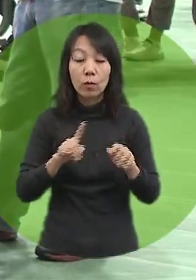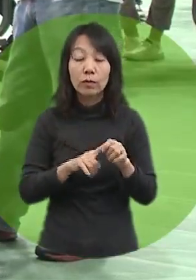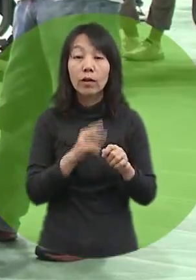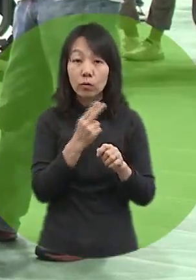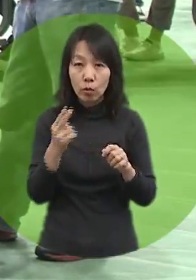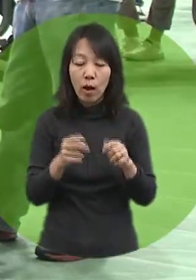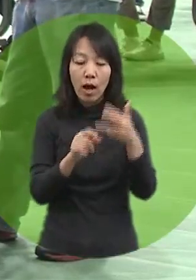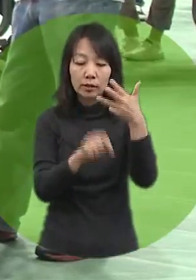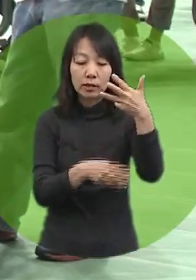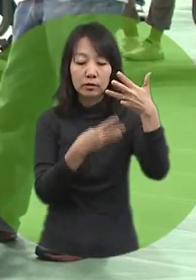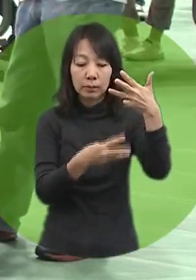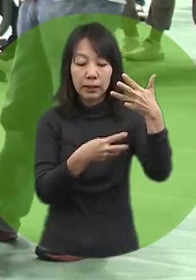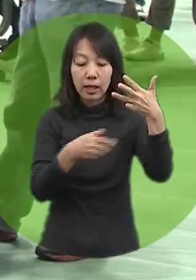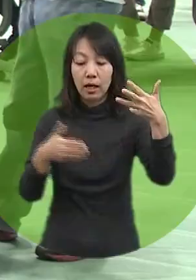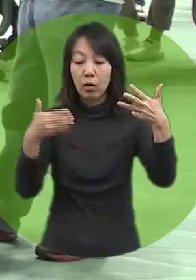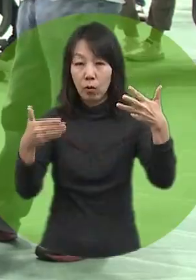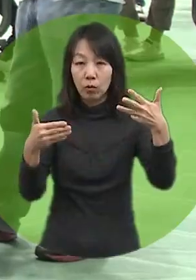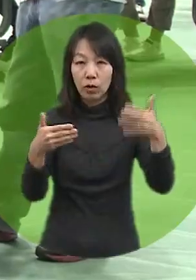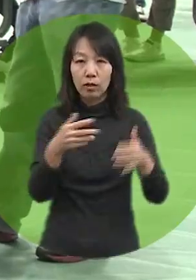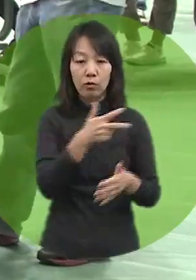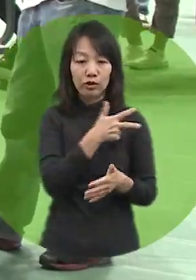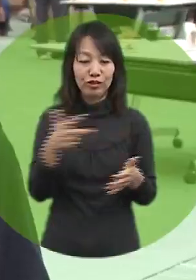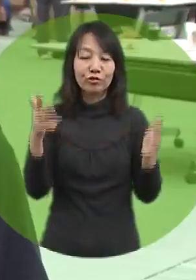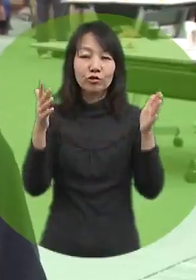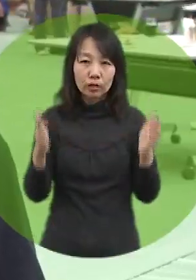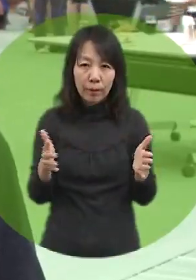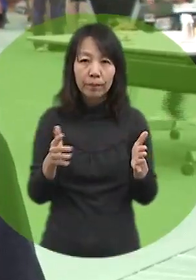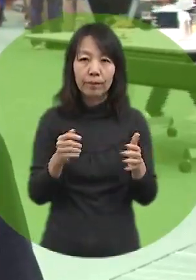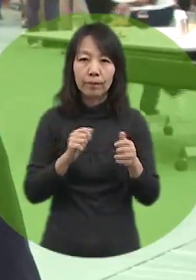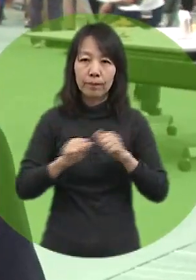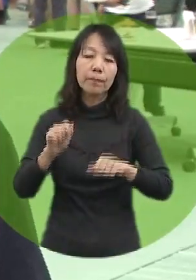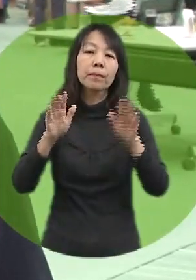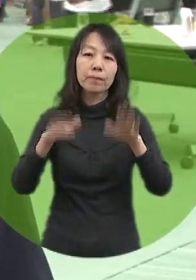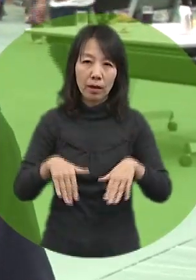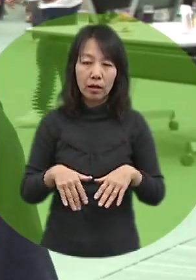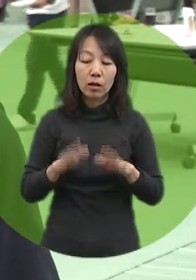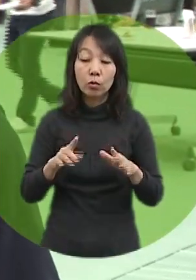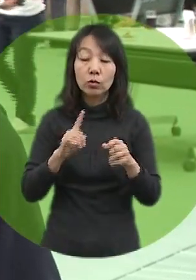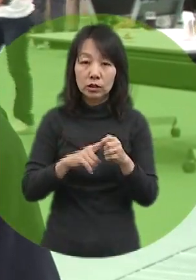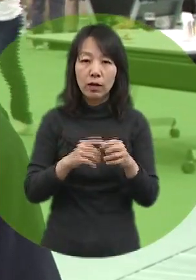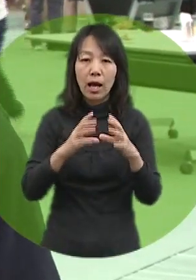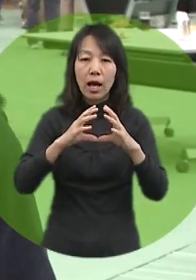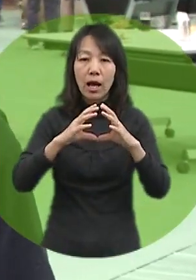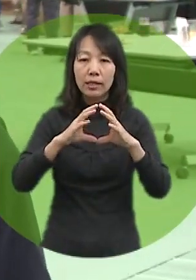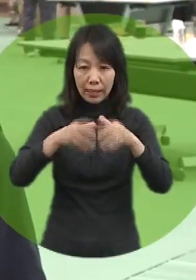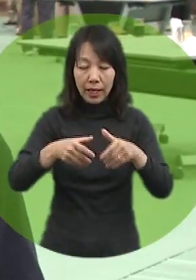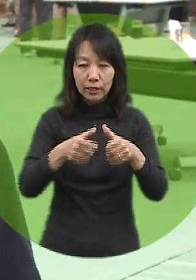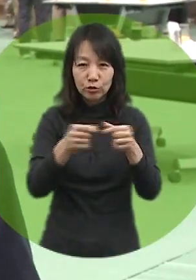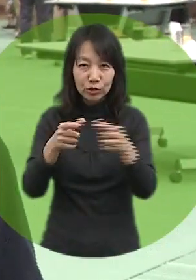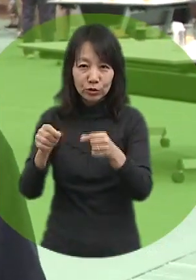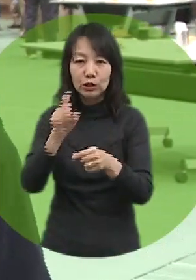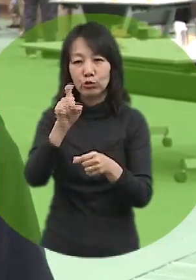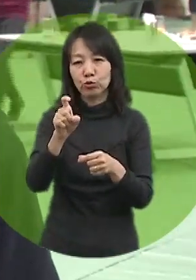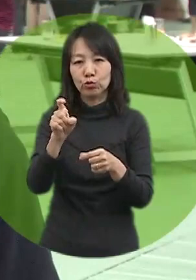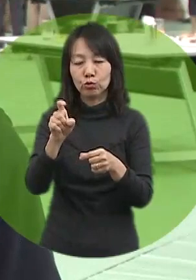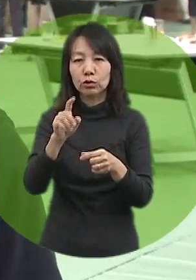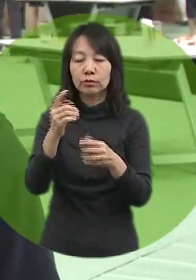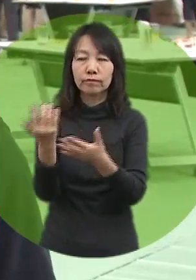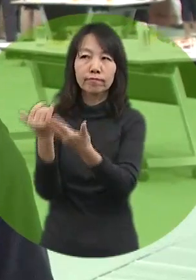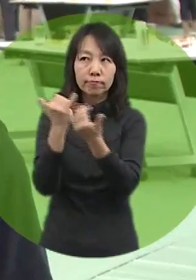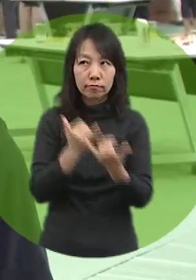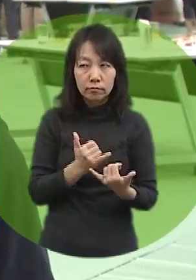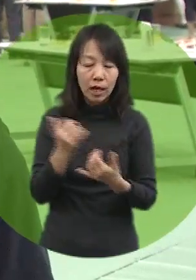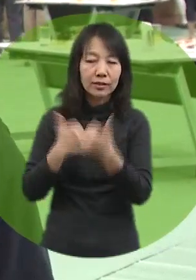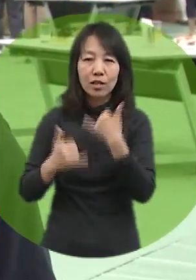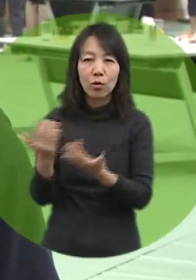日間にわたって開催されました。 今年は世界10カ国から16人の中高生が参加しています。海外